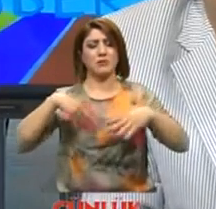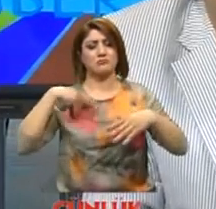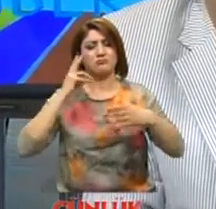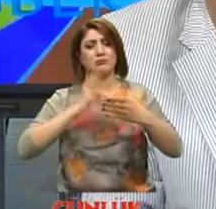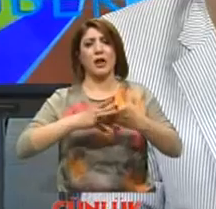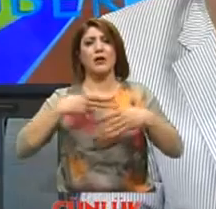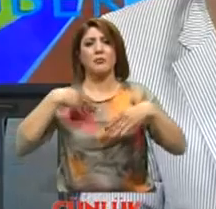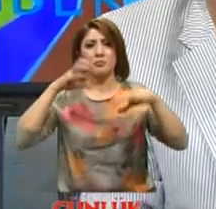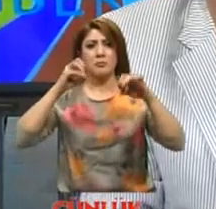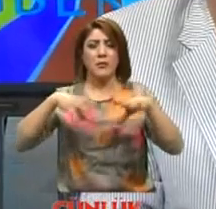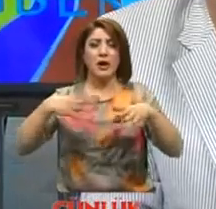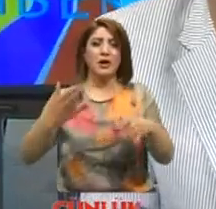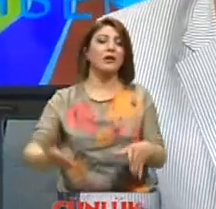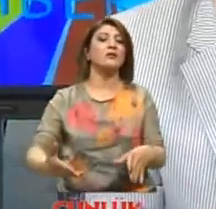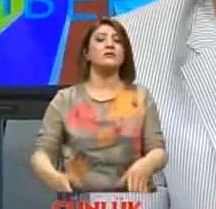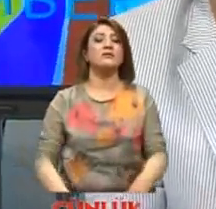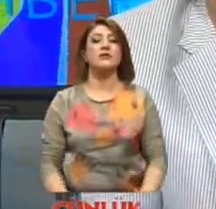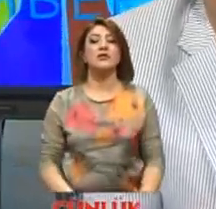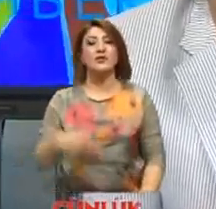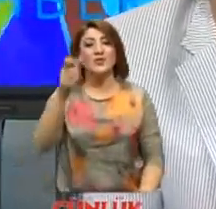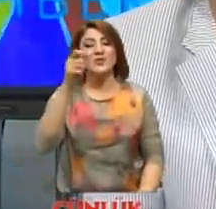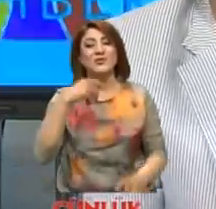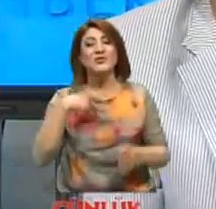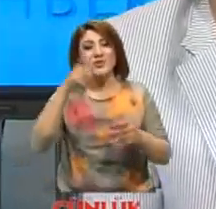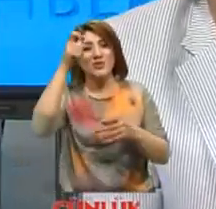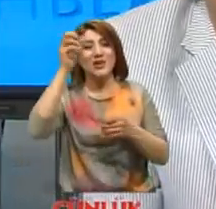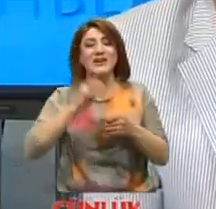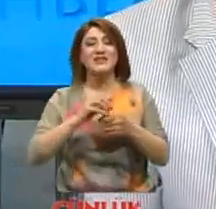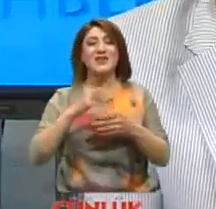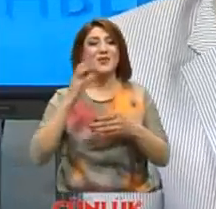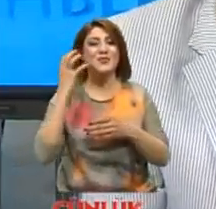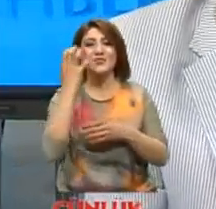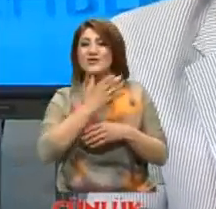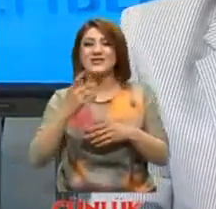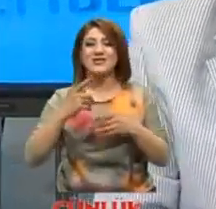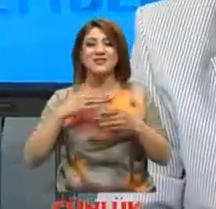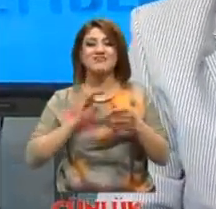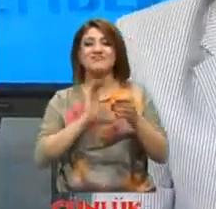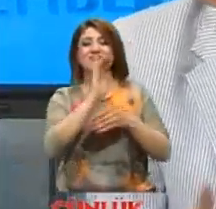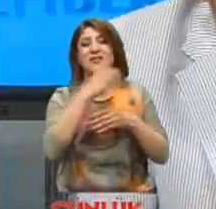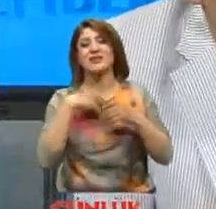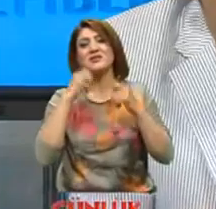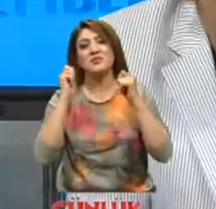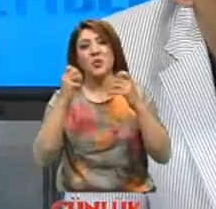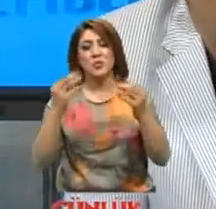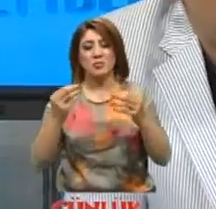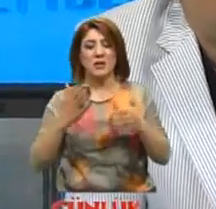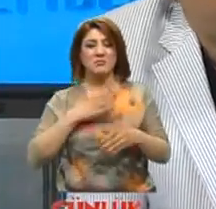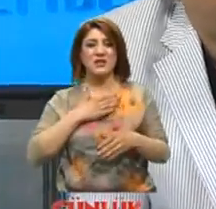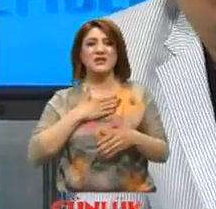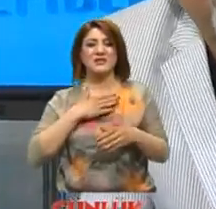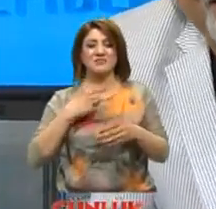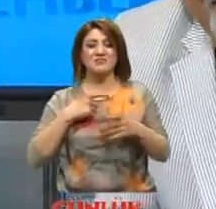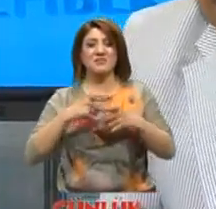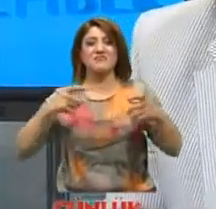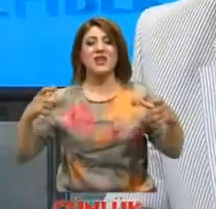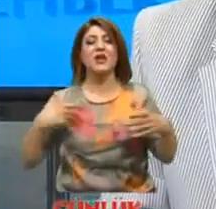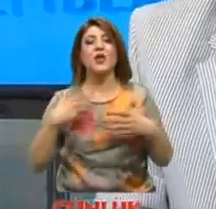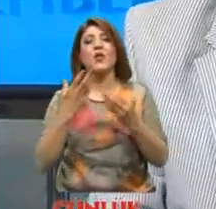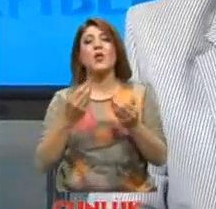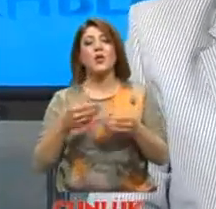bırakmıştık. Çünkü Türkiye'deki müzik gelişimi bizim düşündüğümüz gibi olmadı. Bizim gelişimimiz de bizim düşündüğümüz gibi